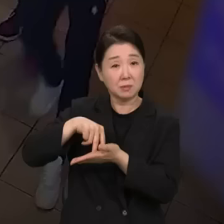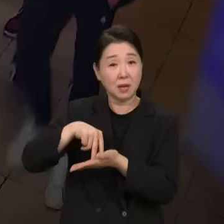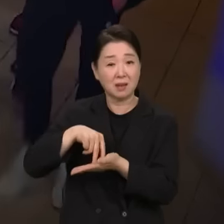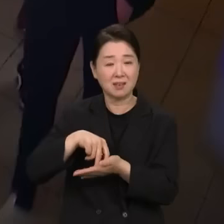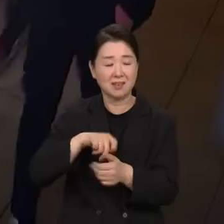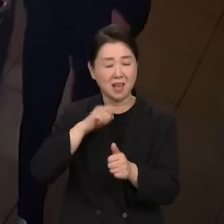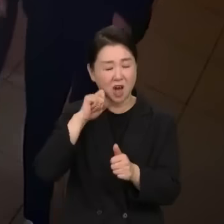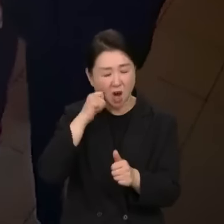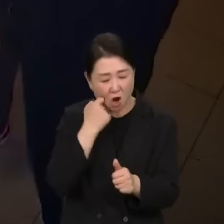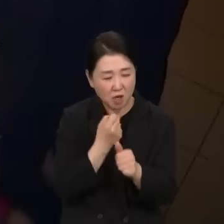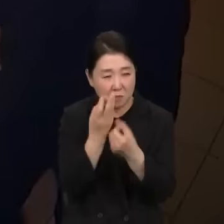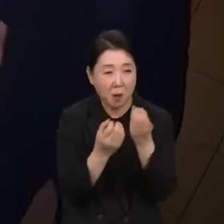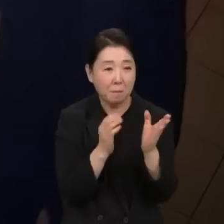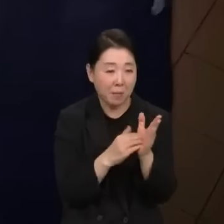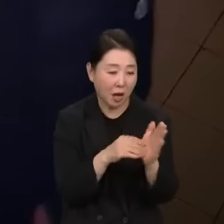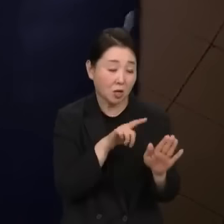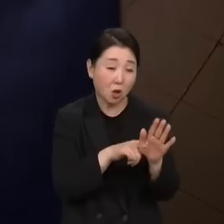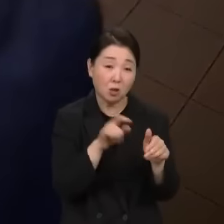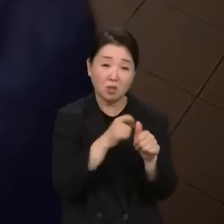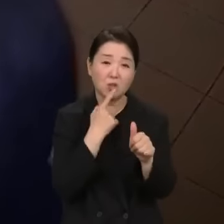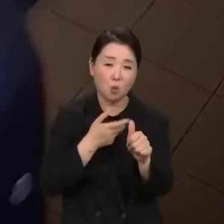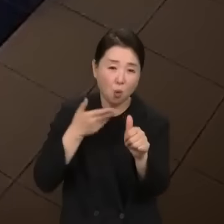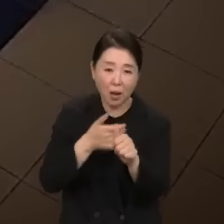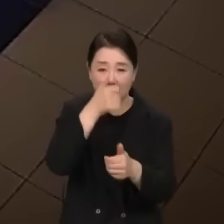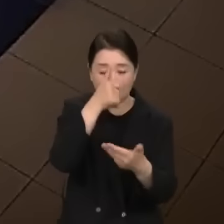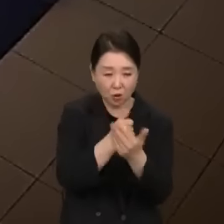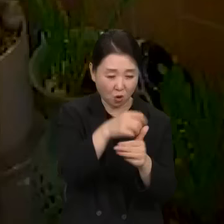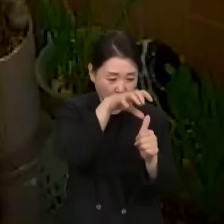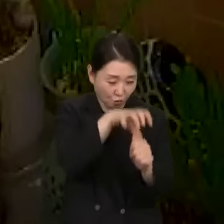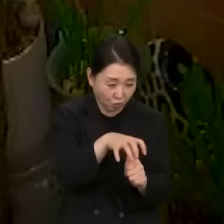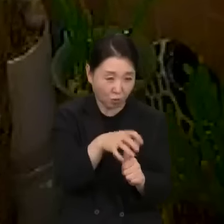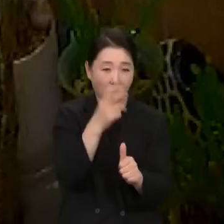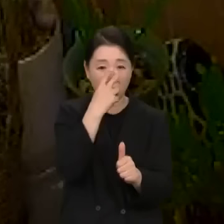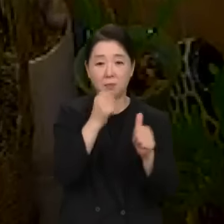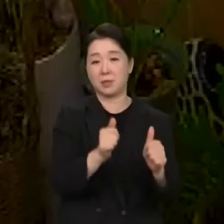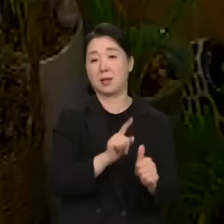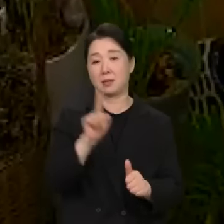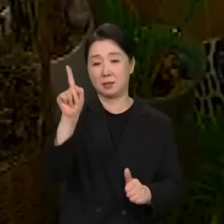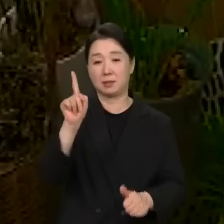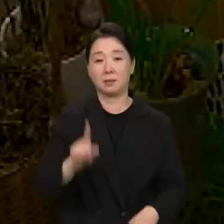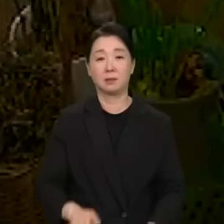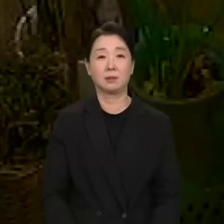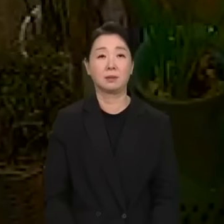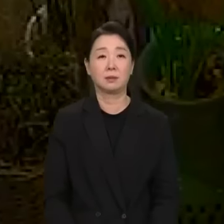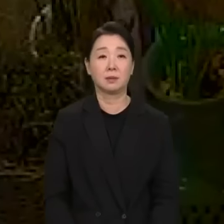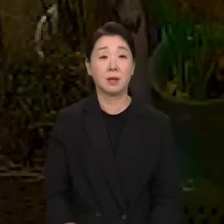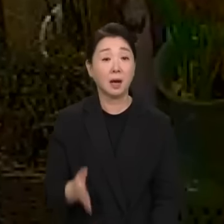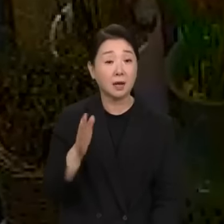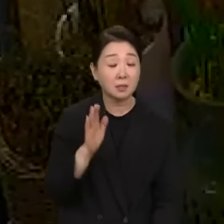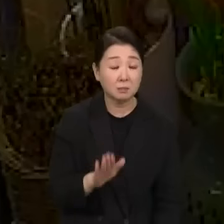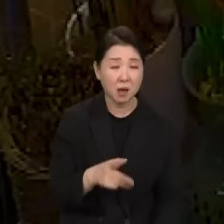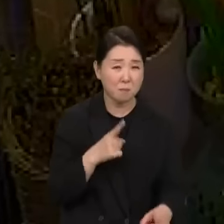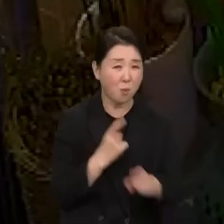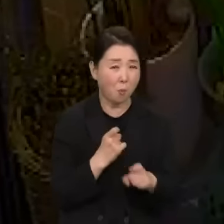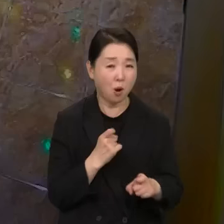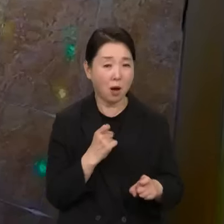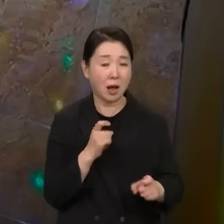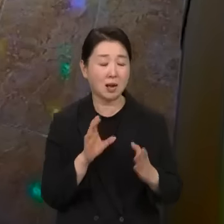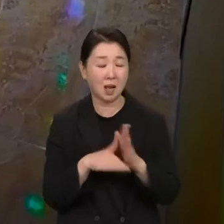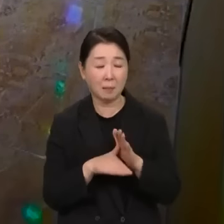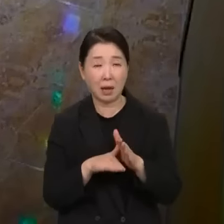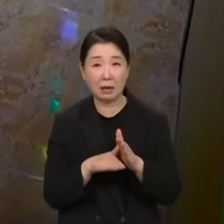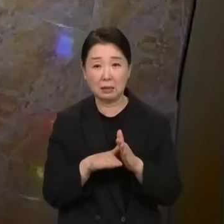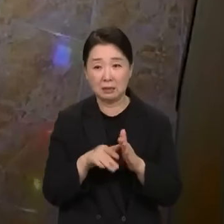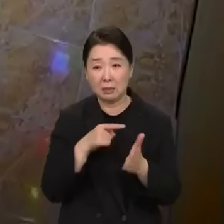진술을 받아 김 씨를 특수공갈 등 혐의로 구속해 검찰에 넘겼습니다. 하지만 보복을 당할까 나서지